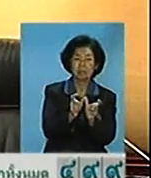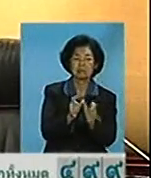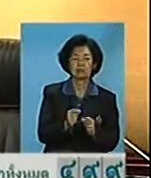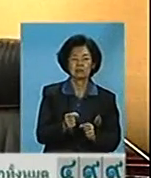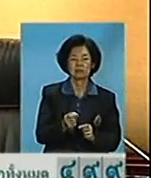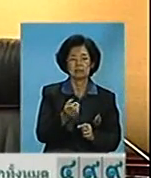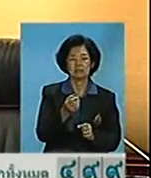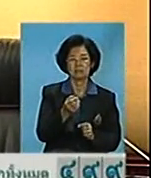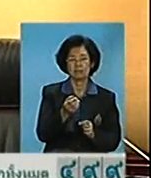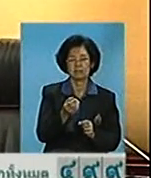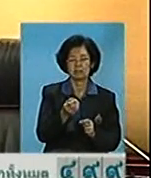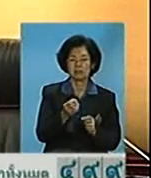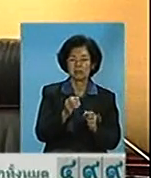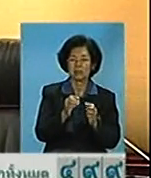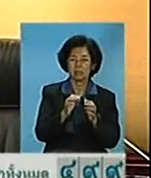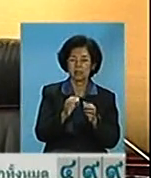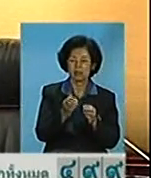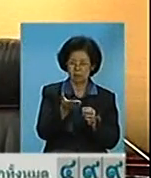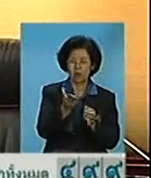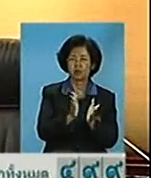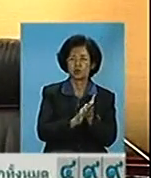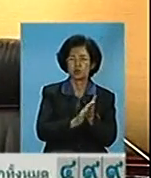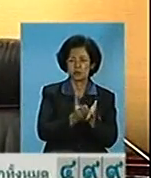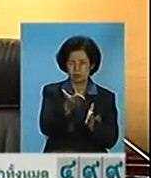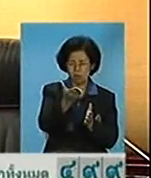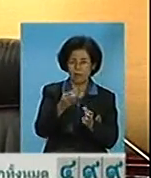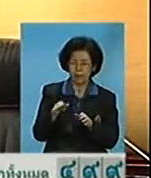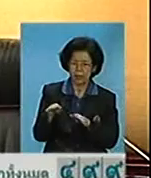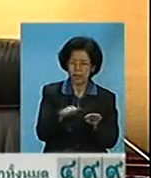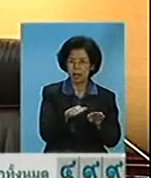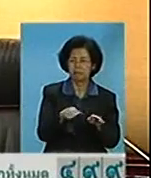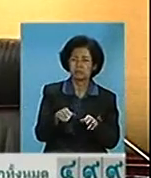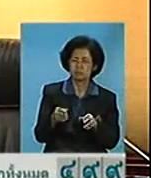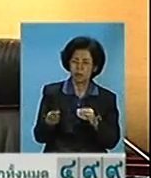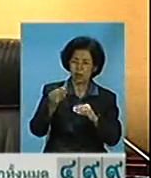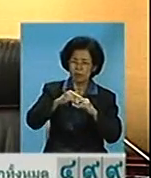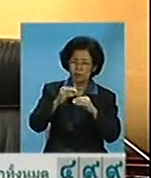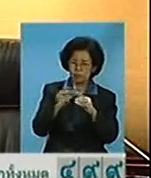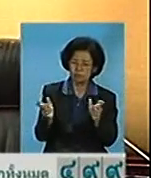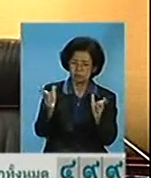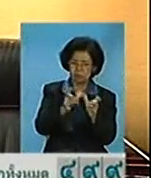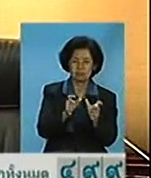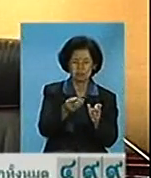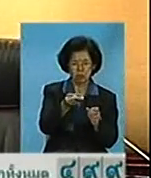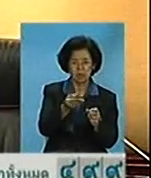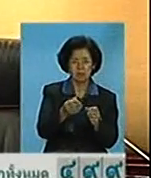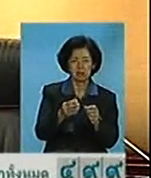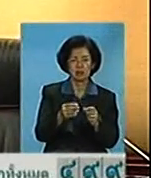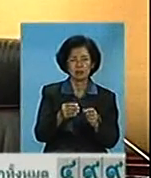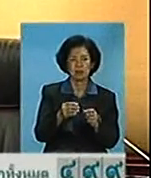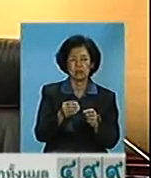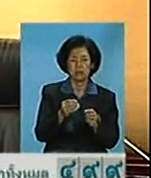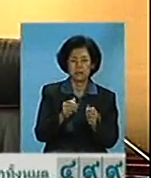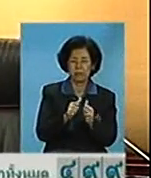มความพยายามของท่านที่จะพยายามเพิ่มเรื่องนี้เข้ามาแต่ว่าเนื่องจากเมื่อกี้นี้เราเพิ่งผ่านเรื่องการนิยามมาแล้